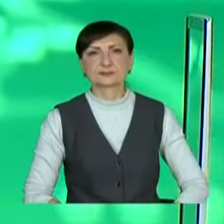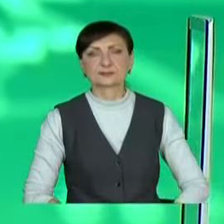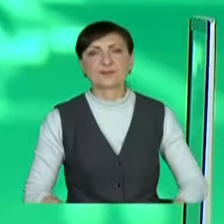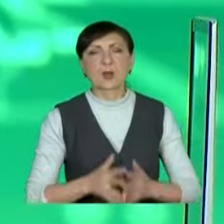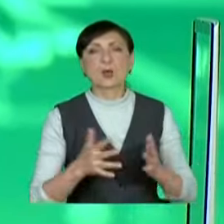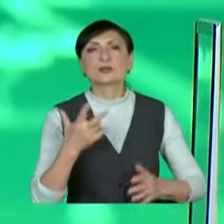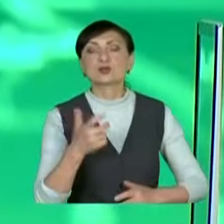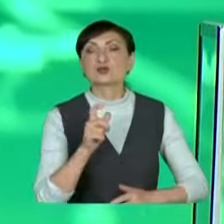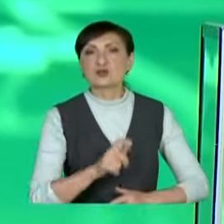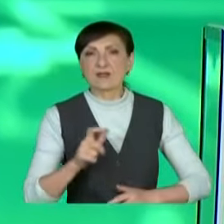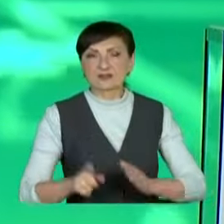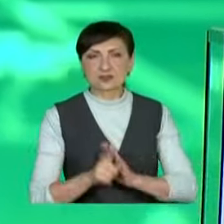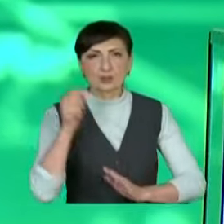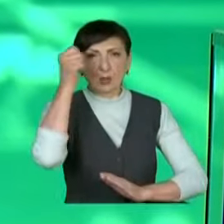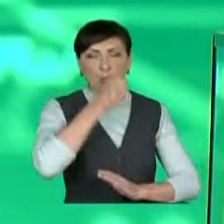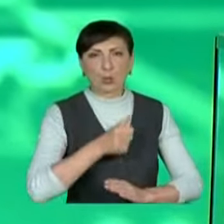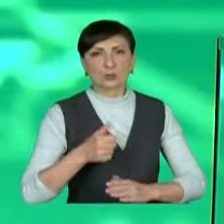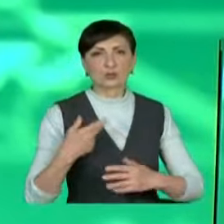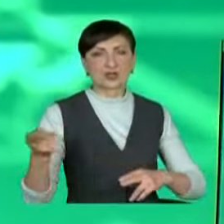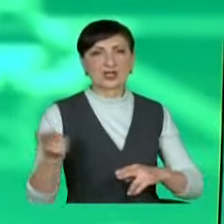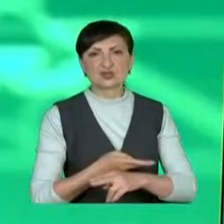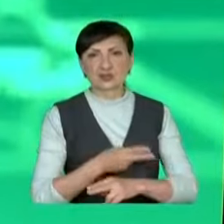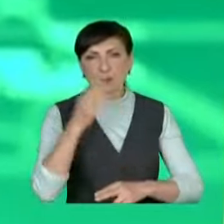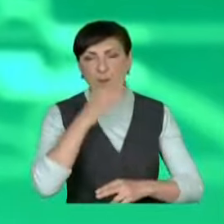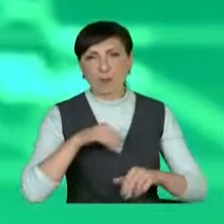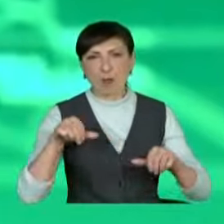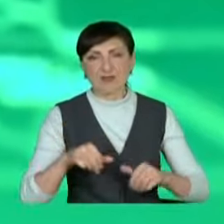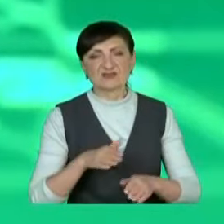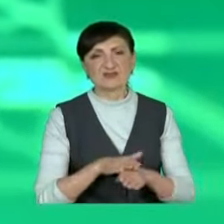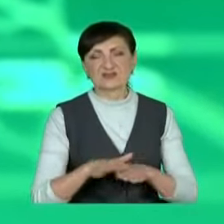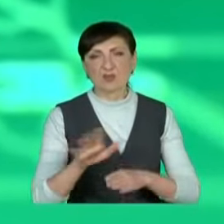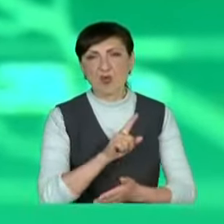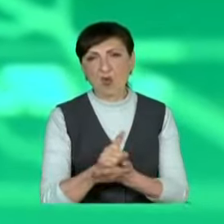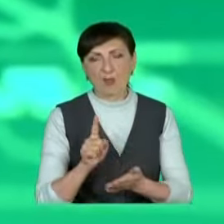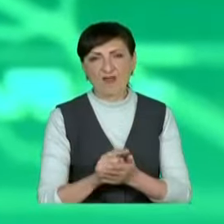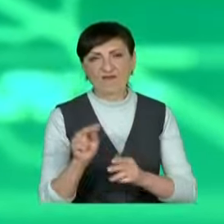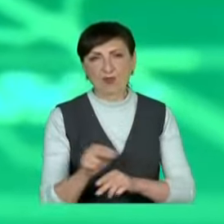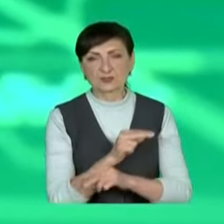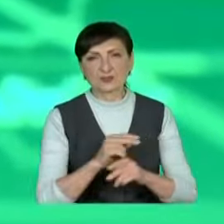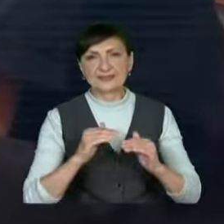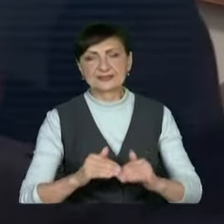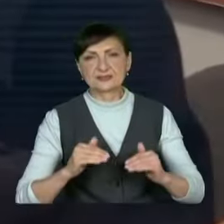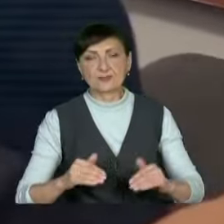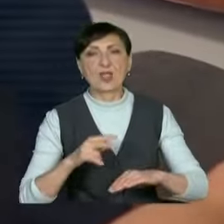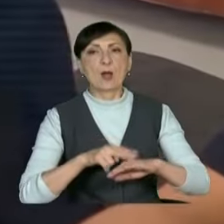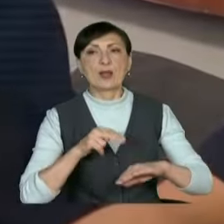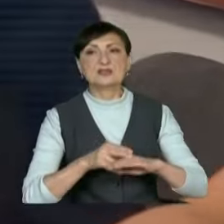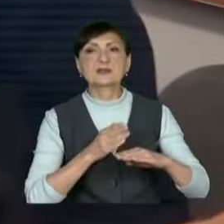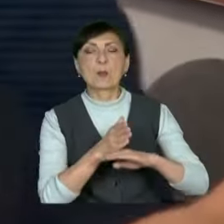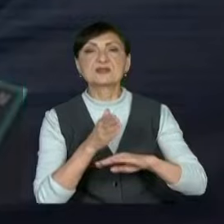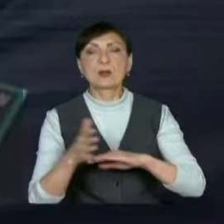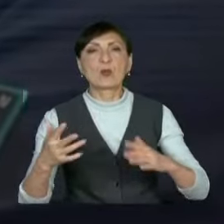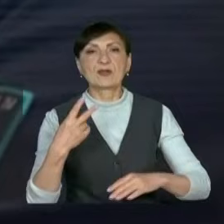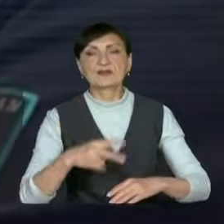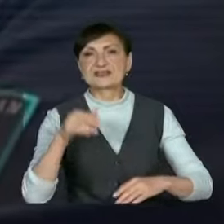Более 300 человек с начала года лишили родительских прав за неисполнение обязанностей по воспитанию детей. Полицейские посетили более